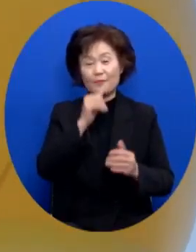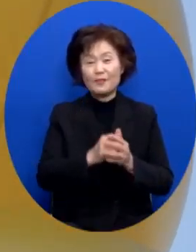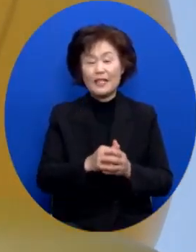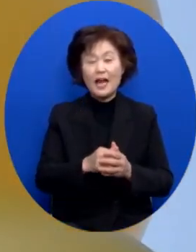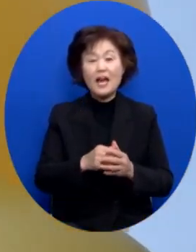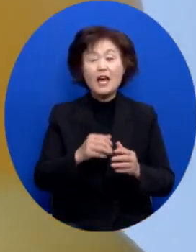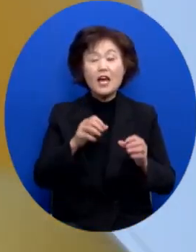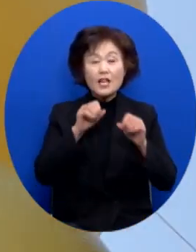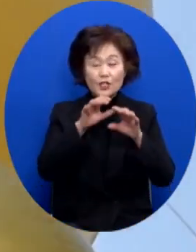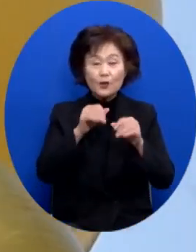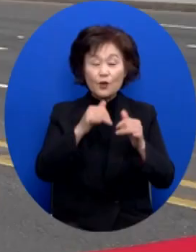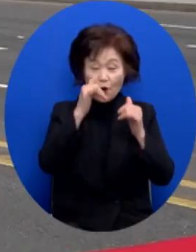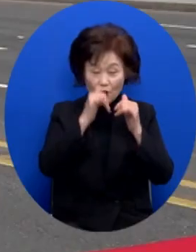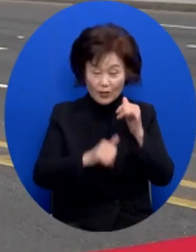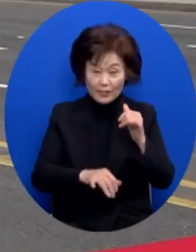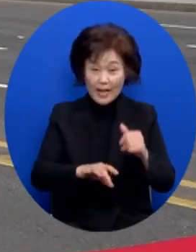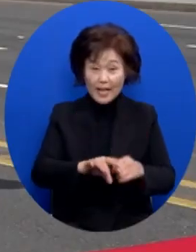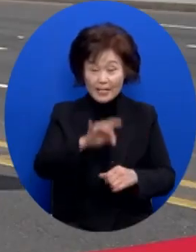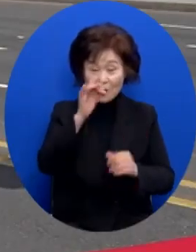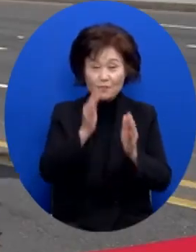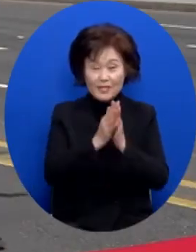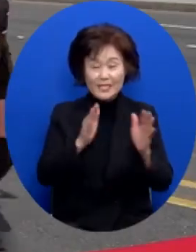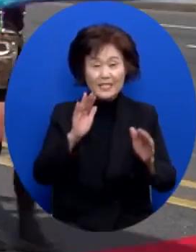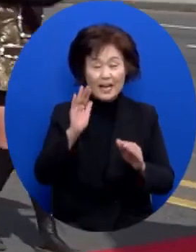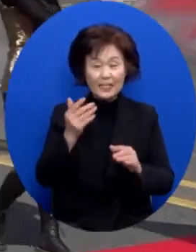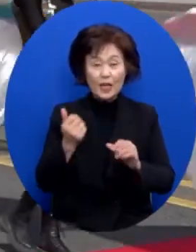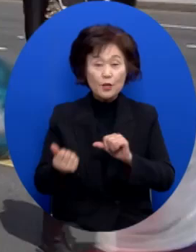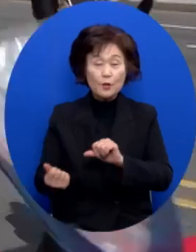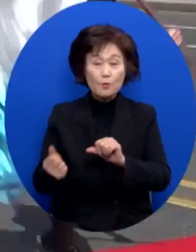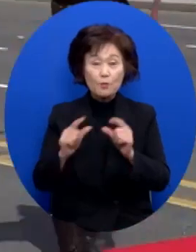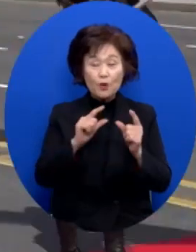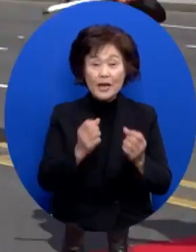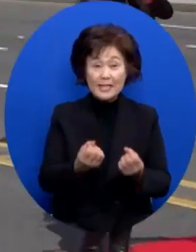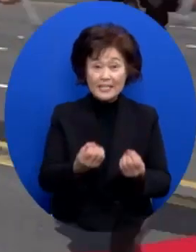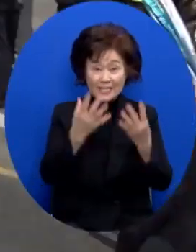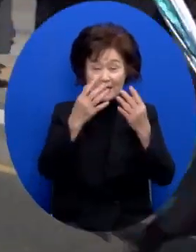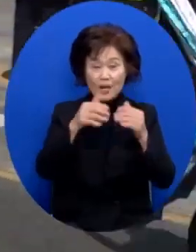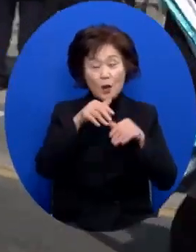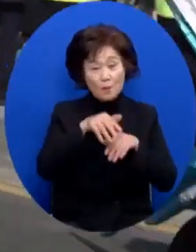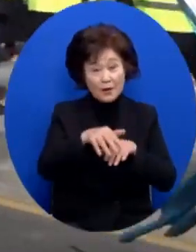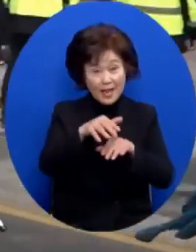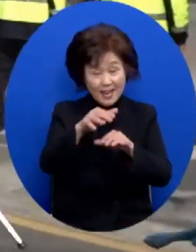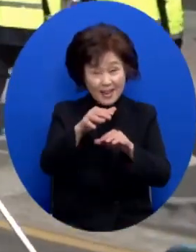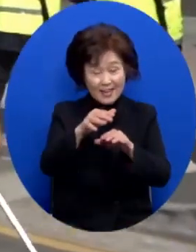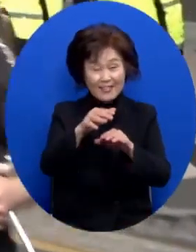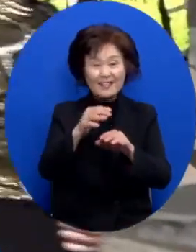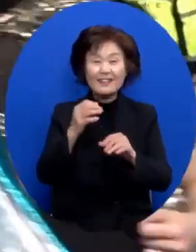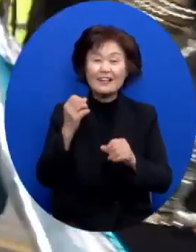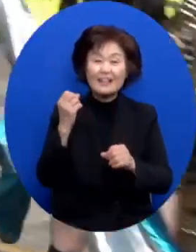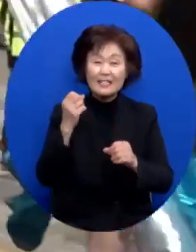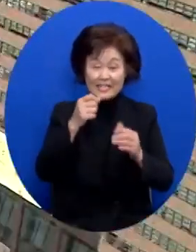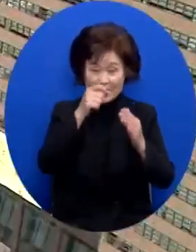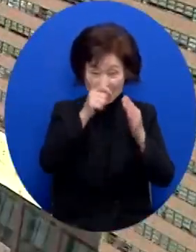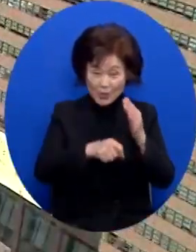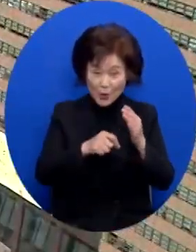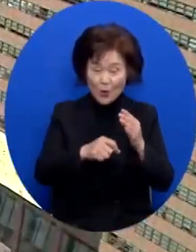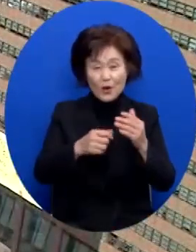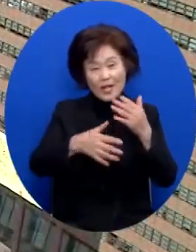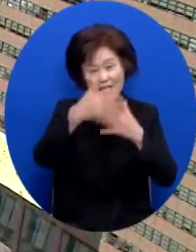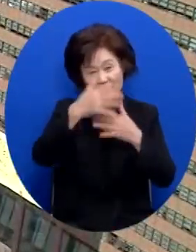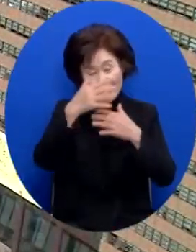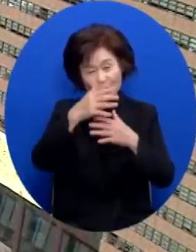선교 역사 최초로 진행된 부활절 퍼레이드의 감동을 재조명하는 부활절 퍼레이드 기록 다큐도 눈길을